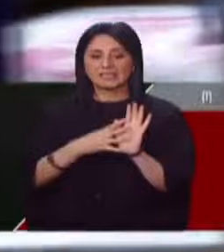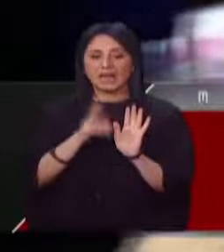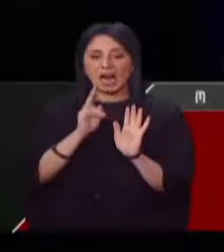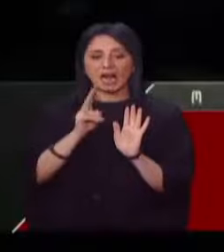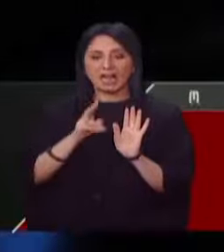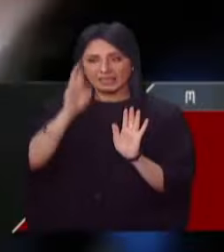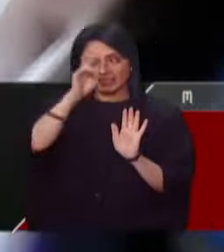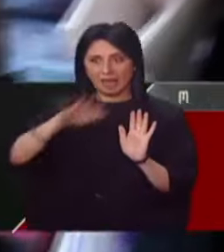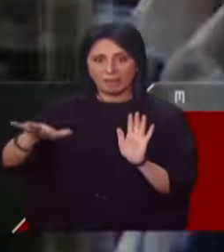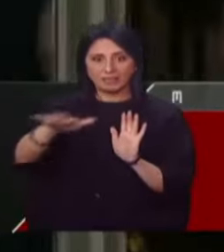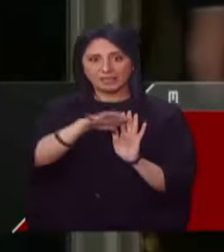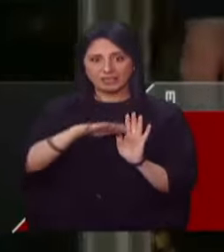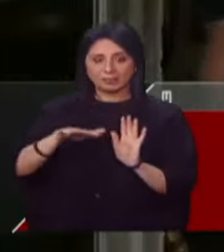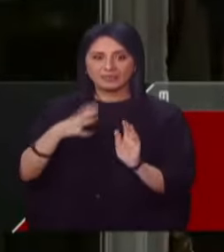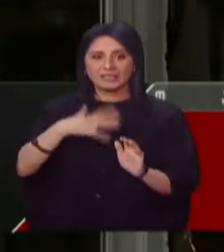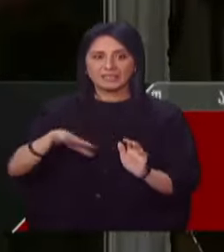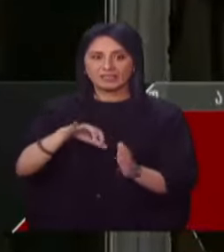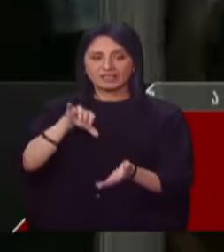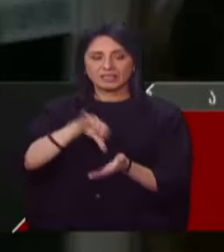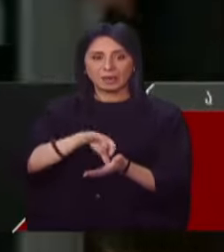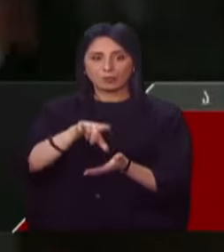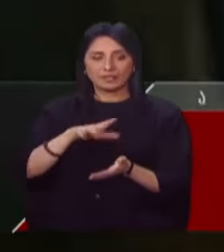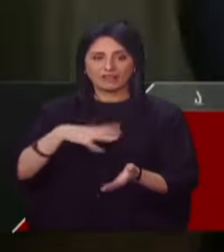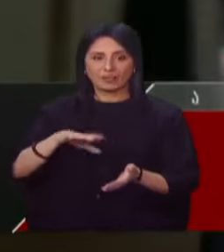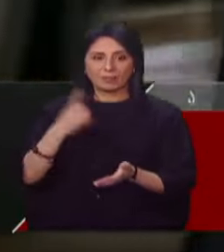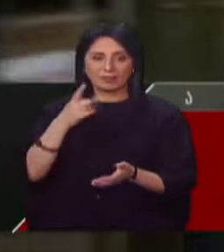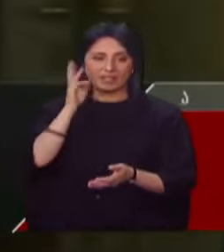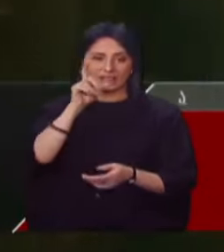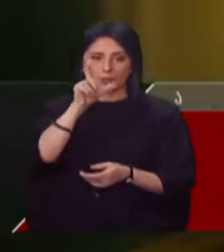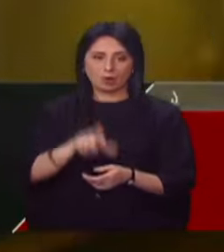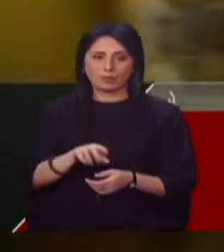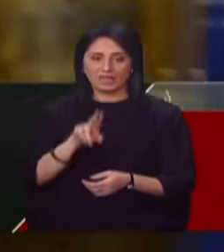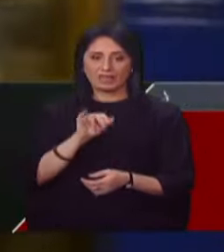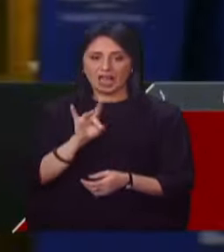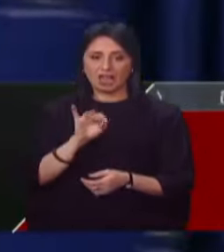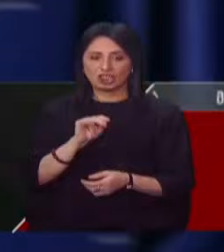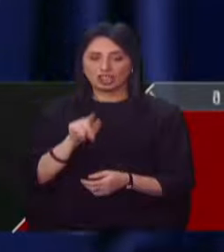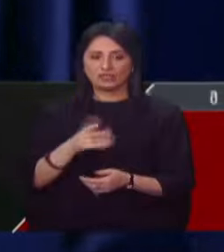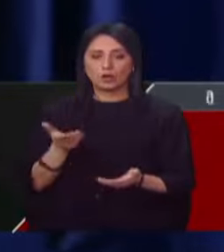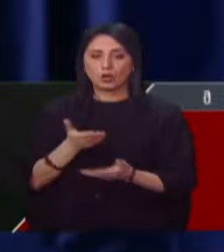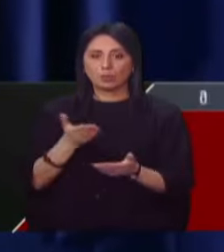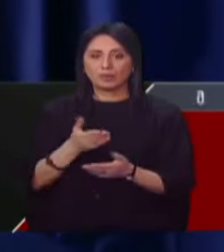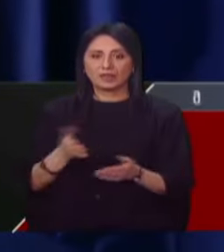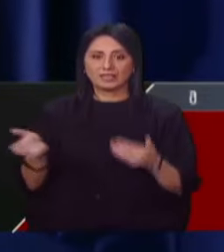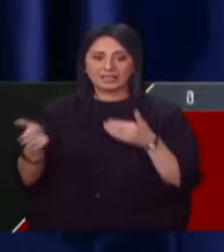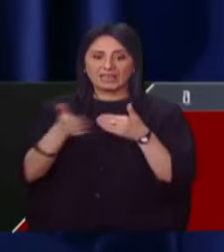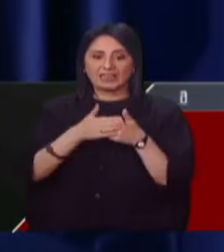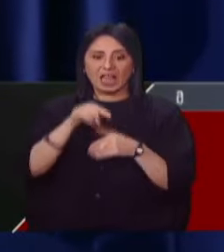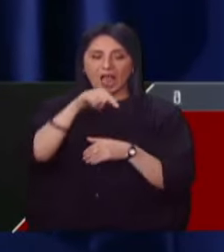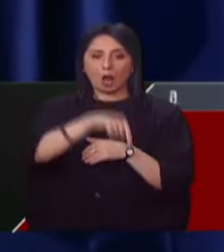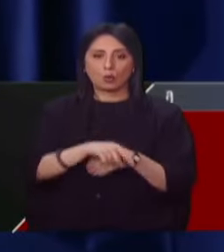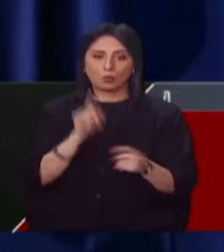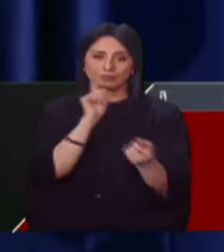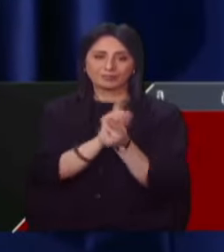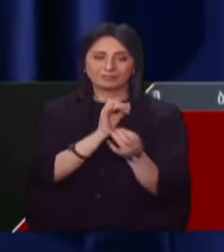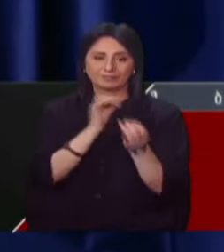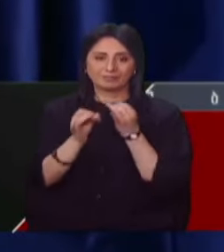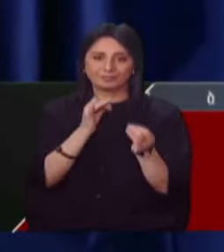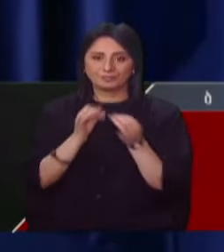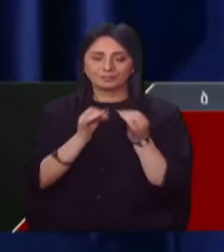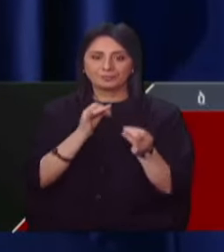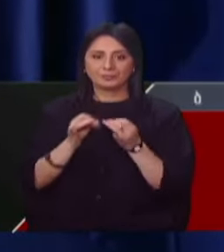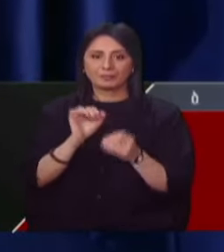კანდიდატი სახელმწიფოდან და საქართველოს წარმოადგენს ქვეყნის პირველი დიპლომატი ილია დარჩიაშვილი, რომელიც დახურ კარს მიღმა დისკუსიებში მონაწილეობს,